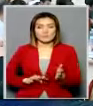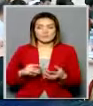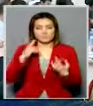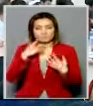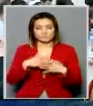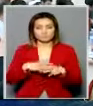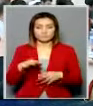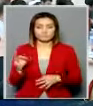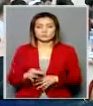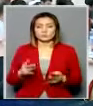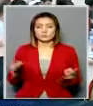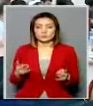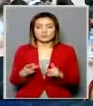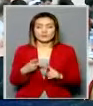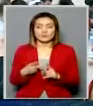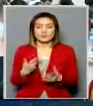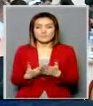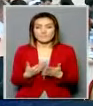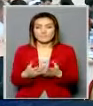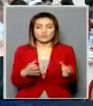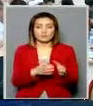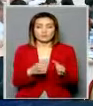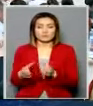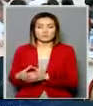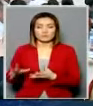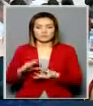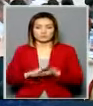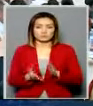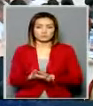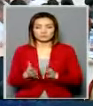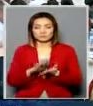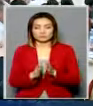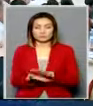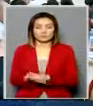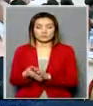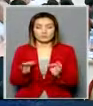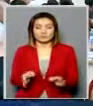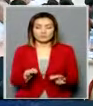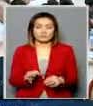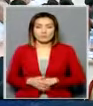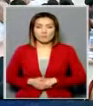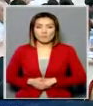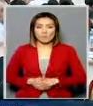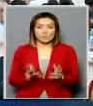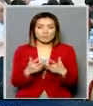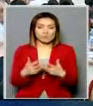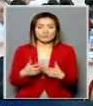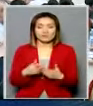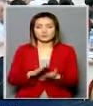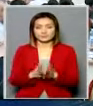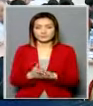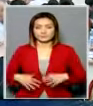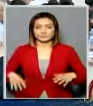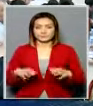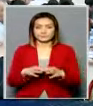де екінші бір тағы да ерекшелігі командалық жұмыс. Жерде әр команда өз-өзін дұрыс түсіну және де команданы құраған кезде де